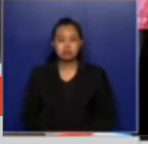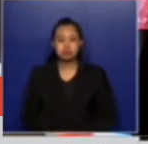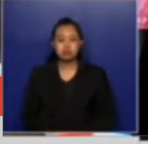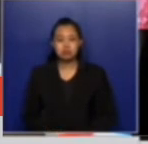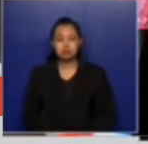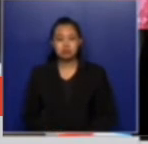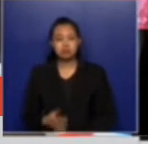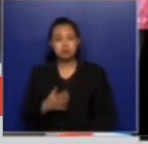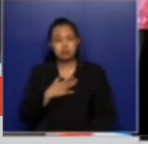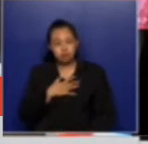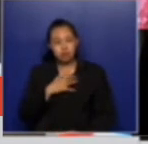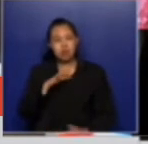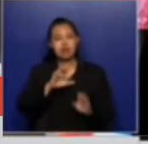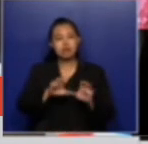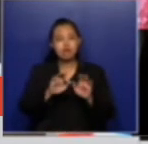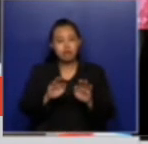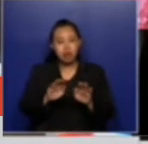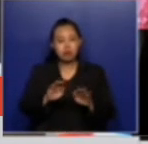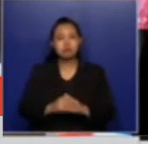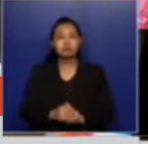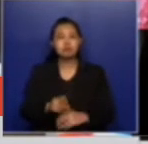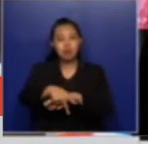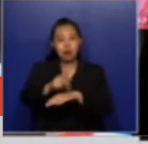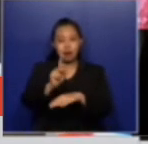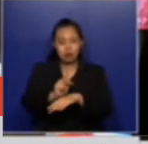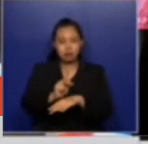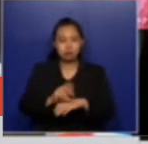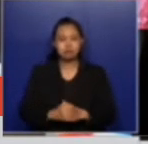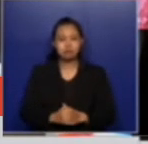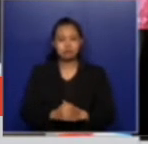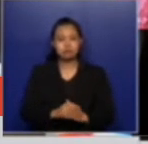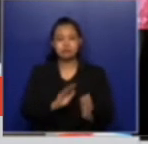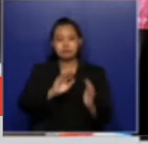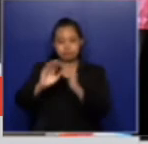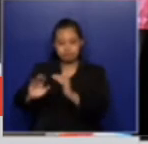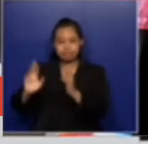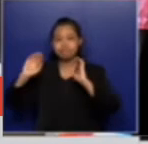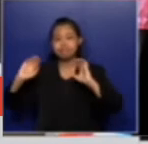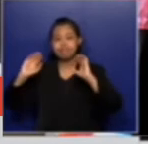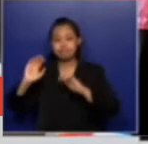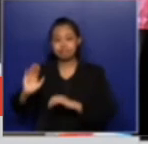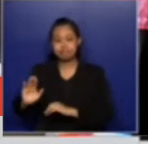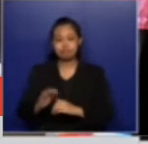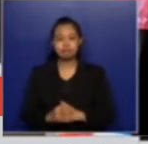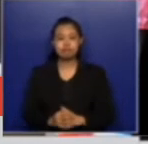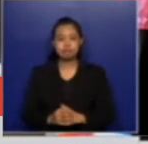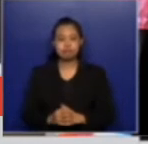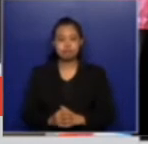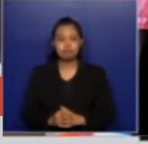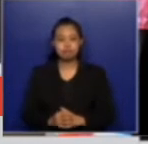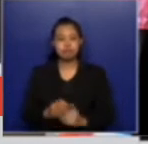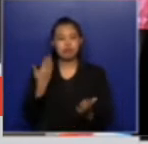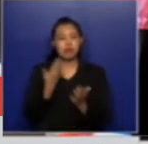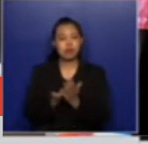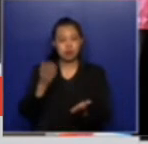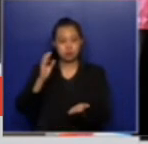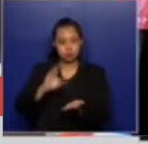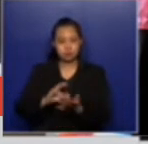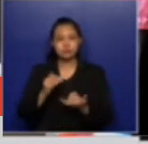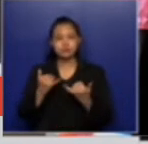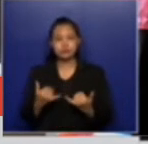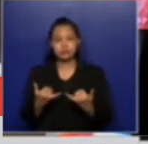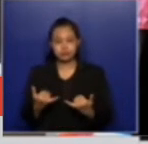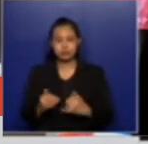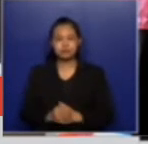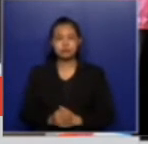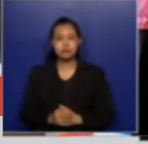ผมถึงอยากจะฝากท่านประธานผ่านไปยังรัฐบาลว่างบวันนี้จ